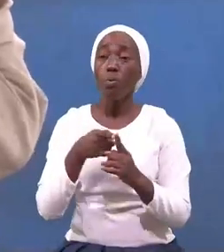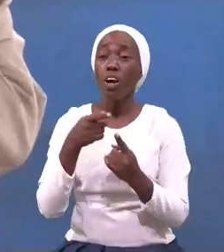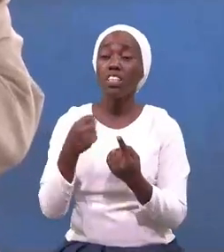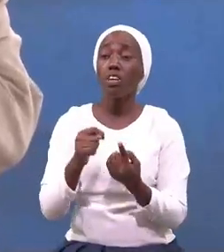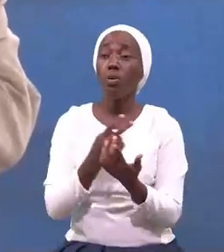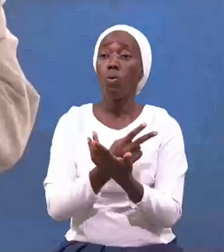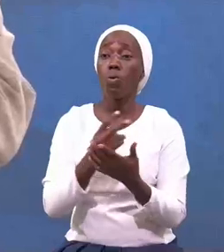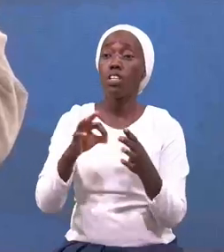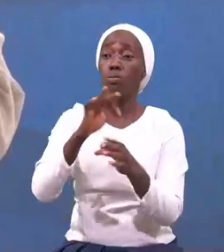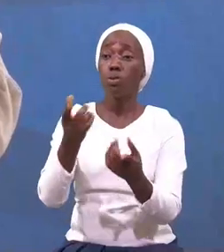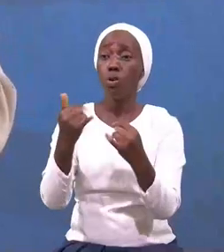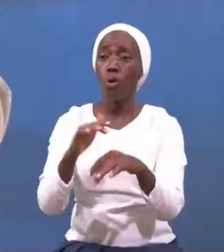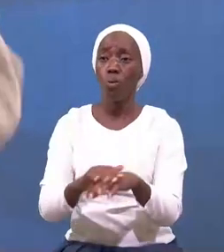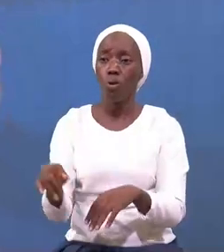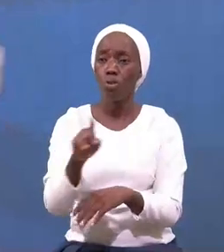le Saint-Esprit vient sur toi,